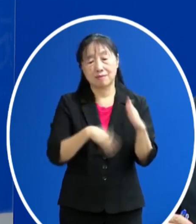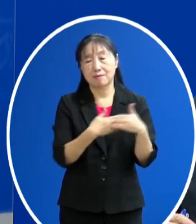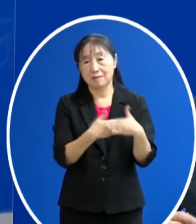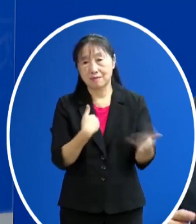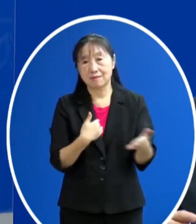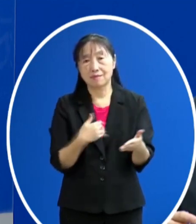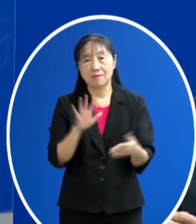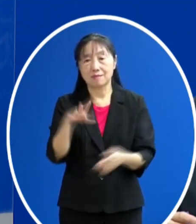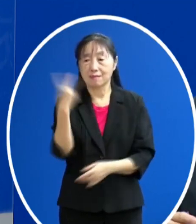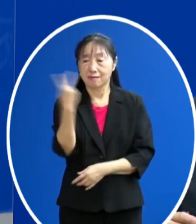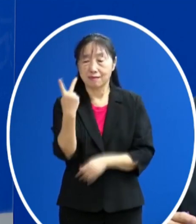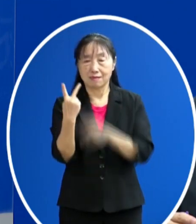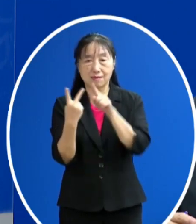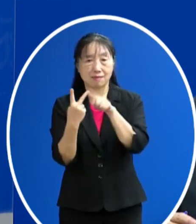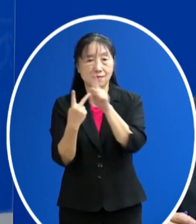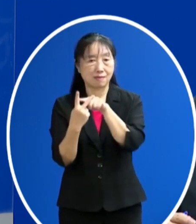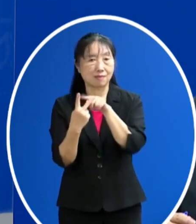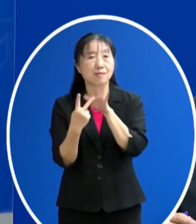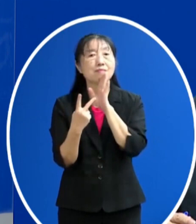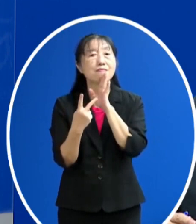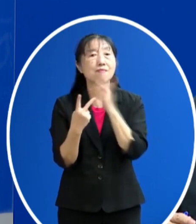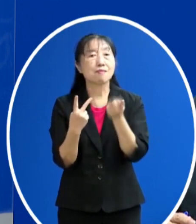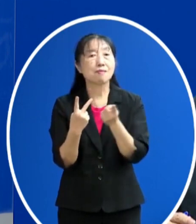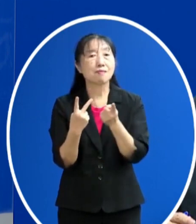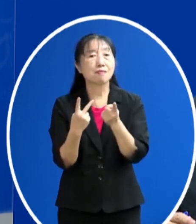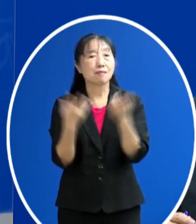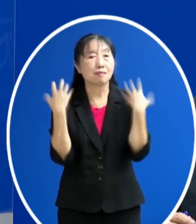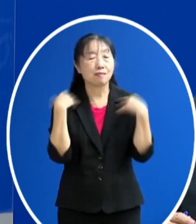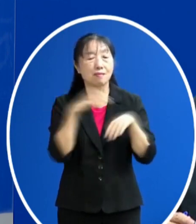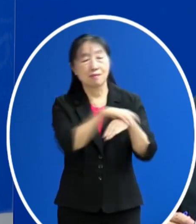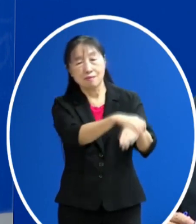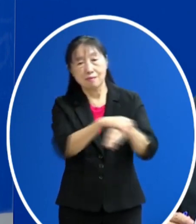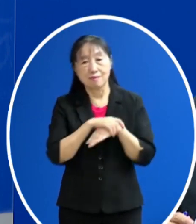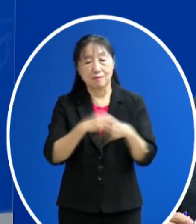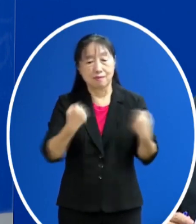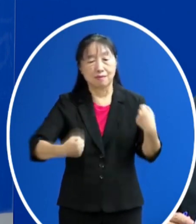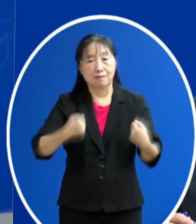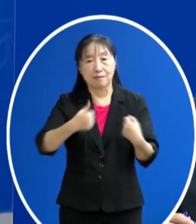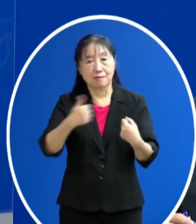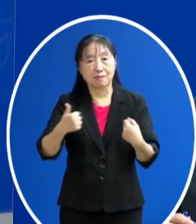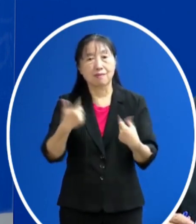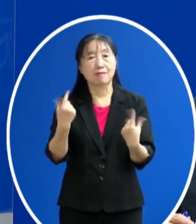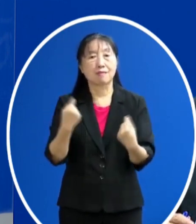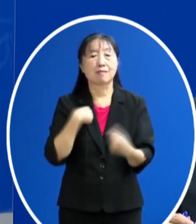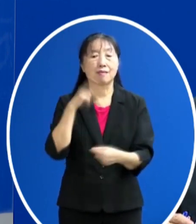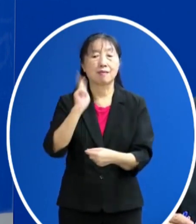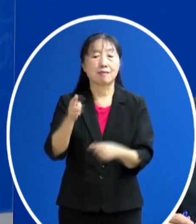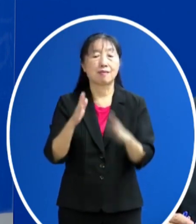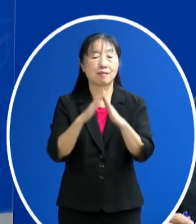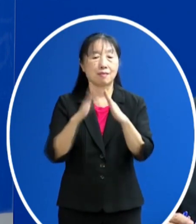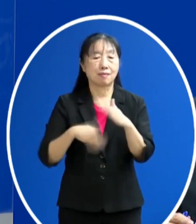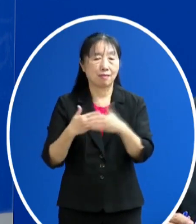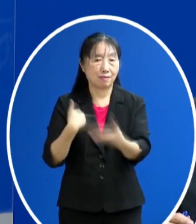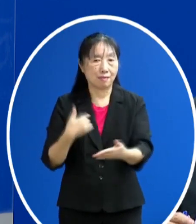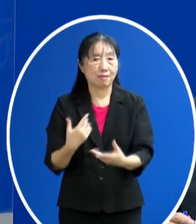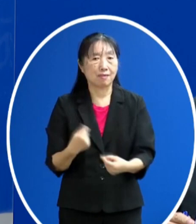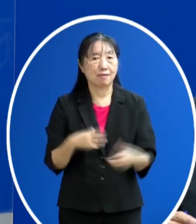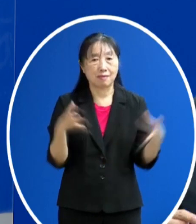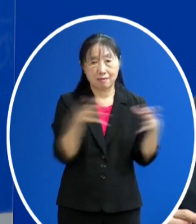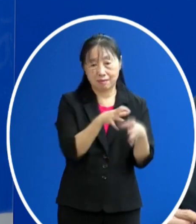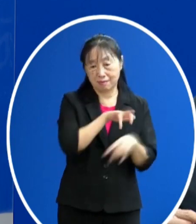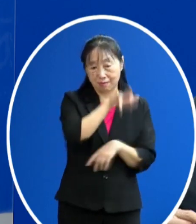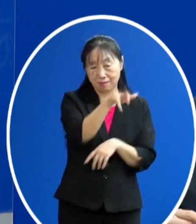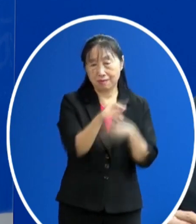就是有2位是有接送他的这个司机哈，也是先列为居家隔离。那就同飞行的